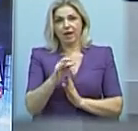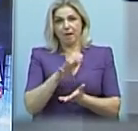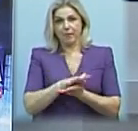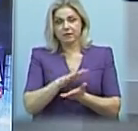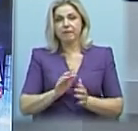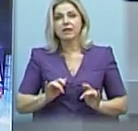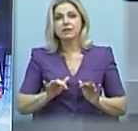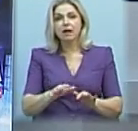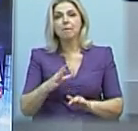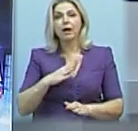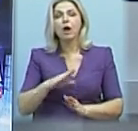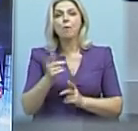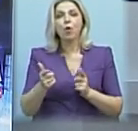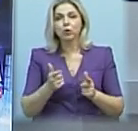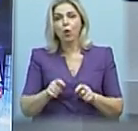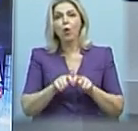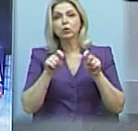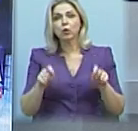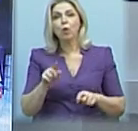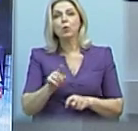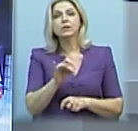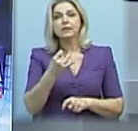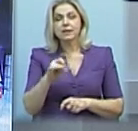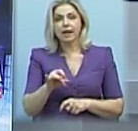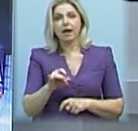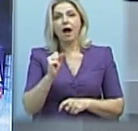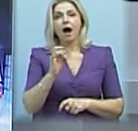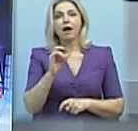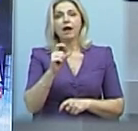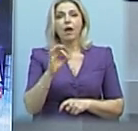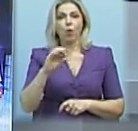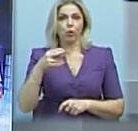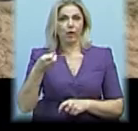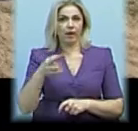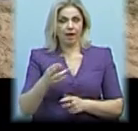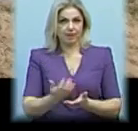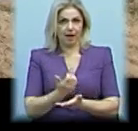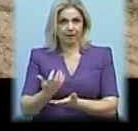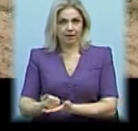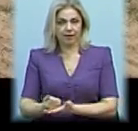Захід відбувся в рамках підготовки відкриття музею археологічної знахідки.